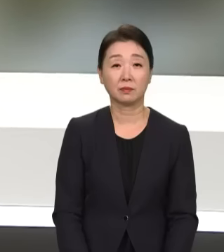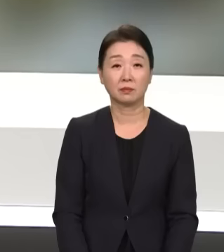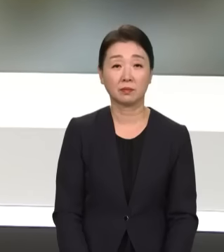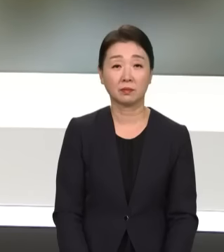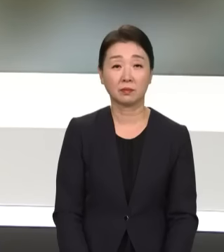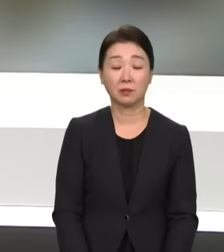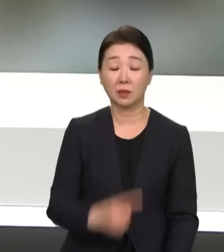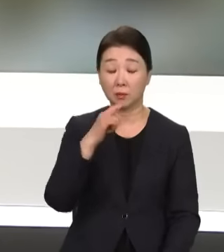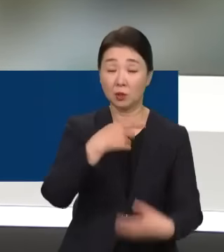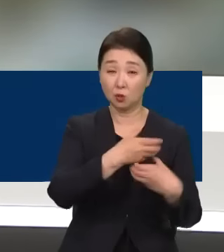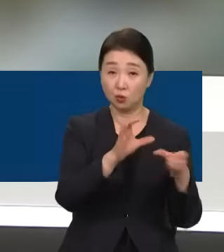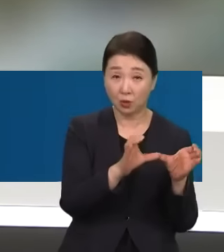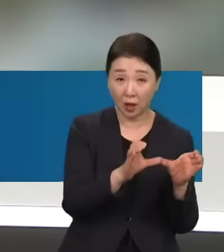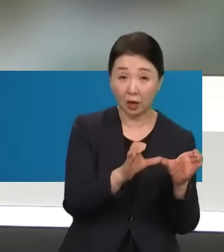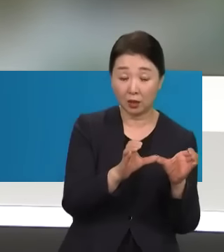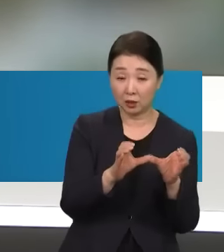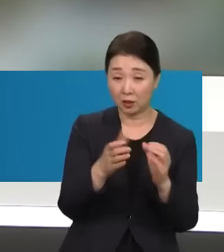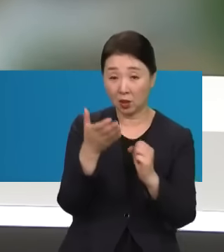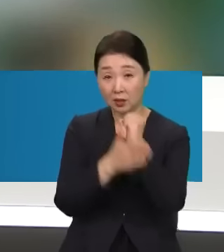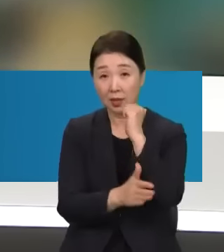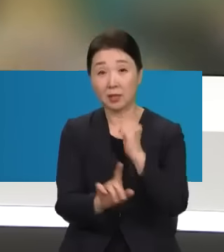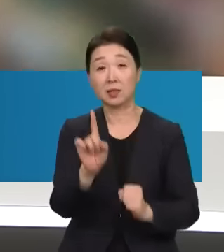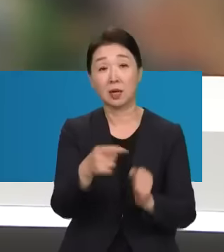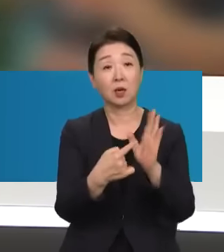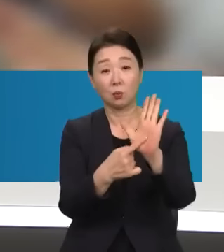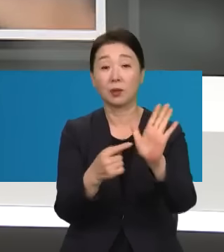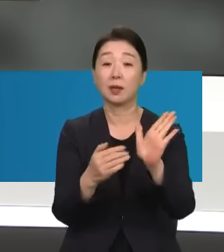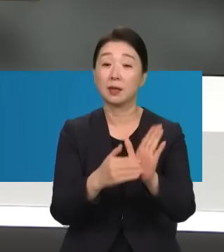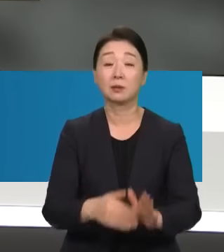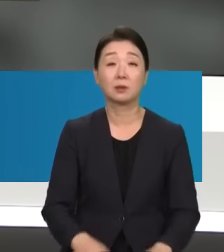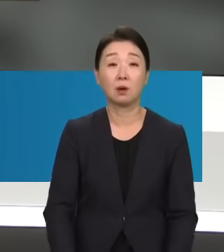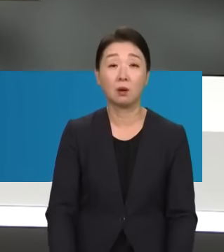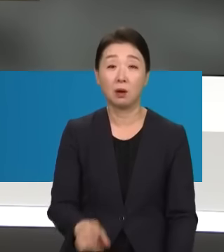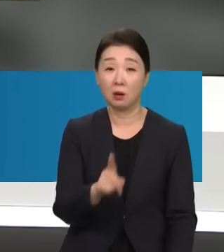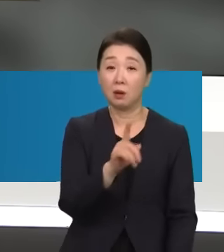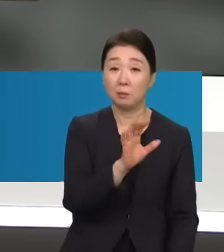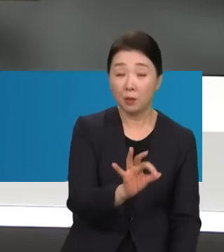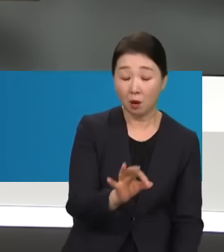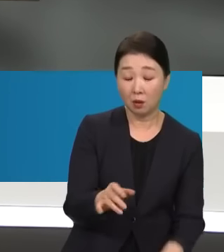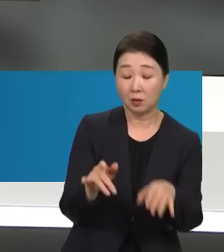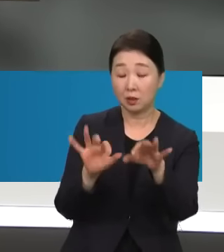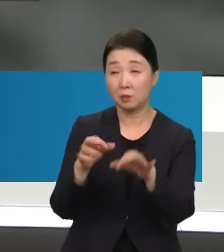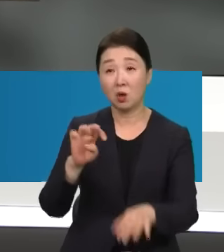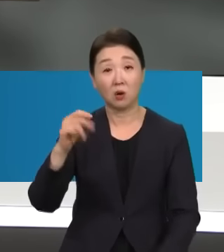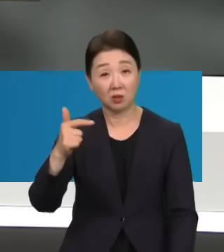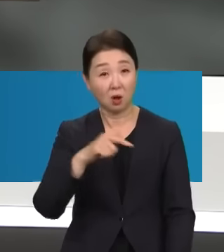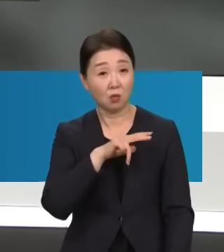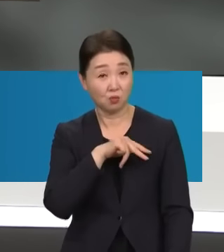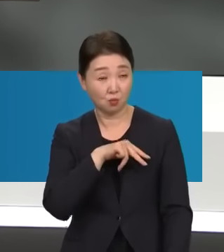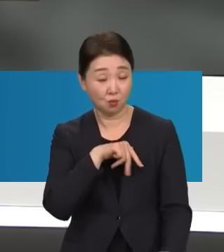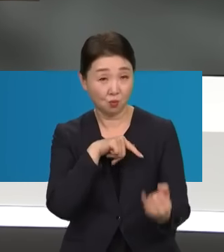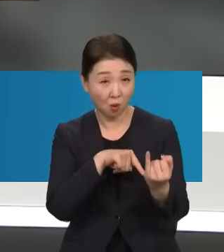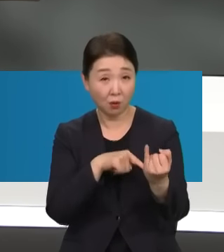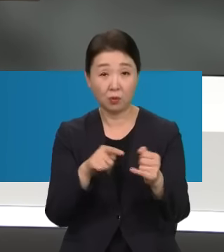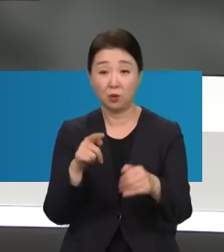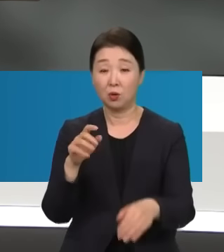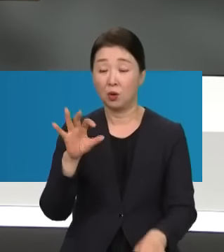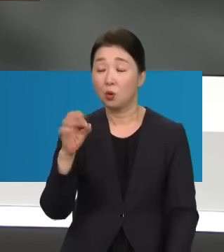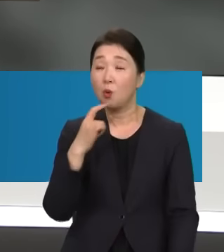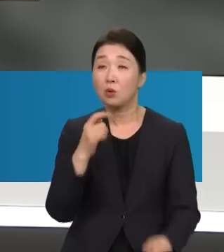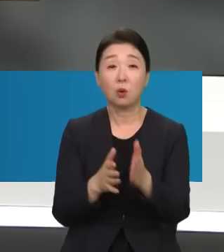이런 가운데 민주당이 이런 사진 한 장을 공개했습니다. 명태균 씨와 김영선 전 의원은 물론 오세훈